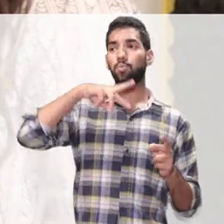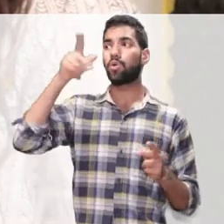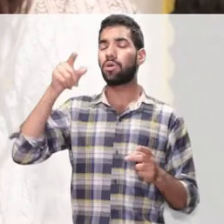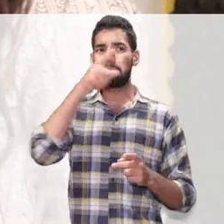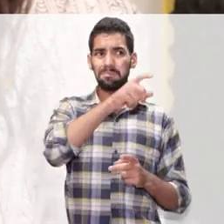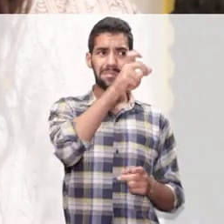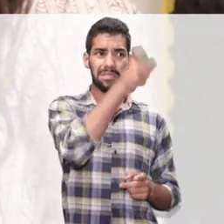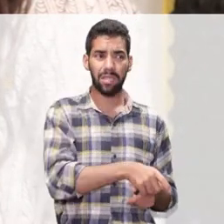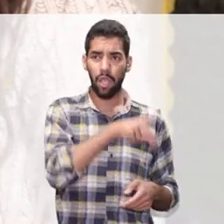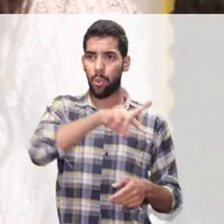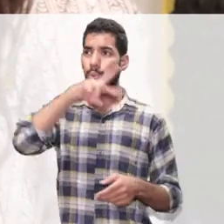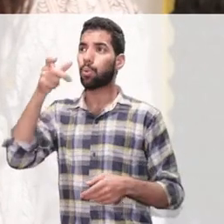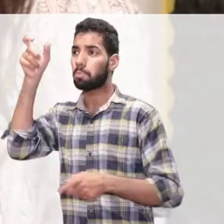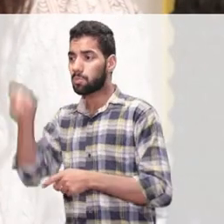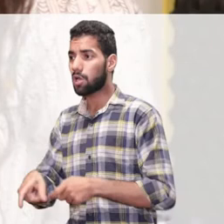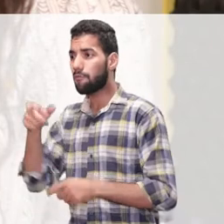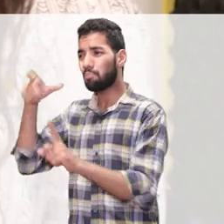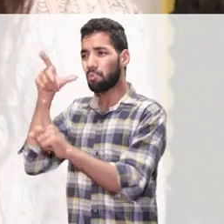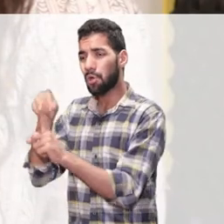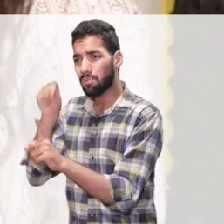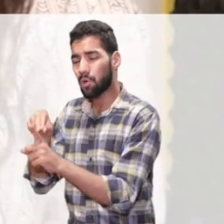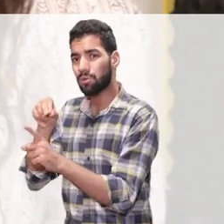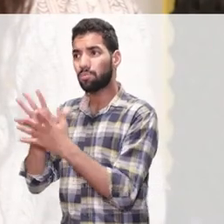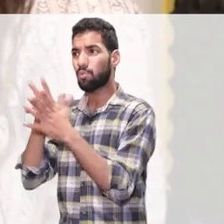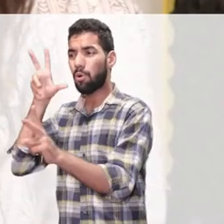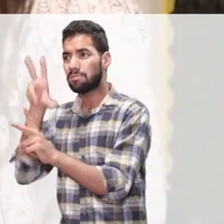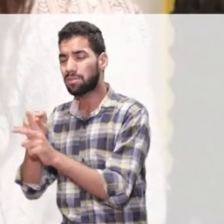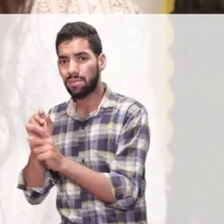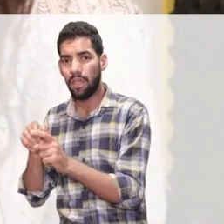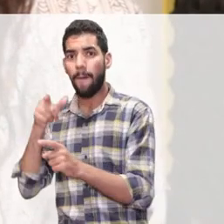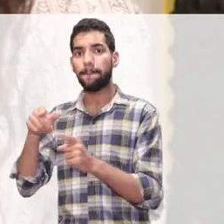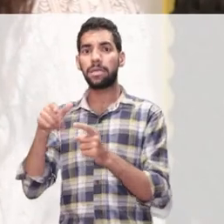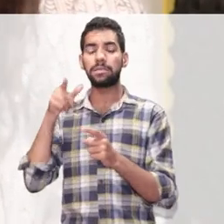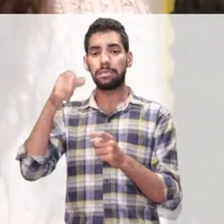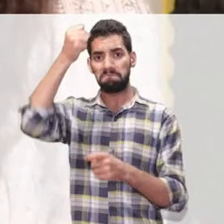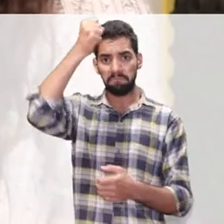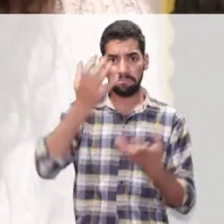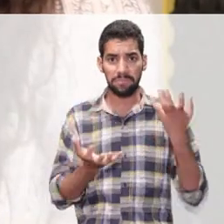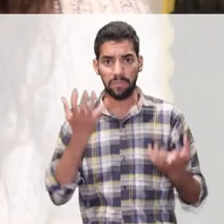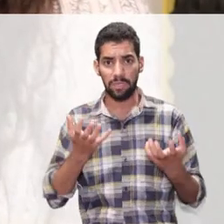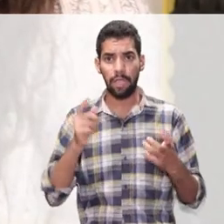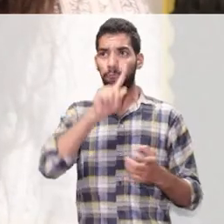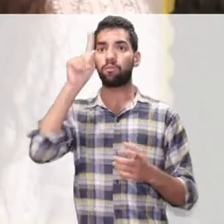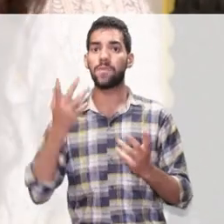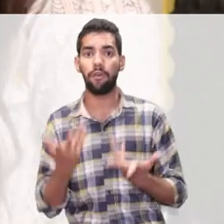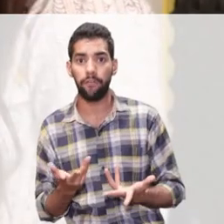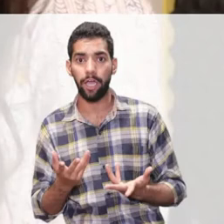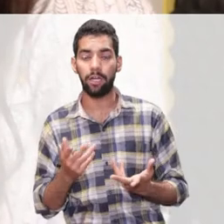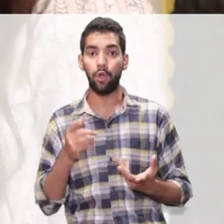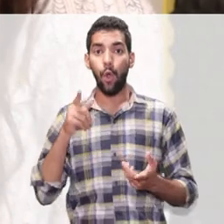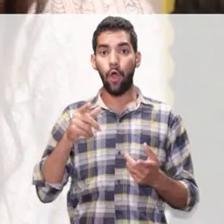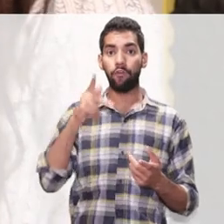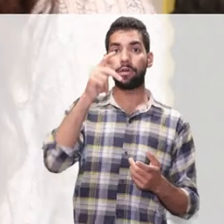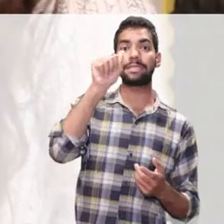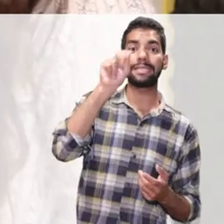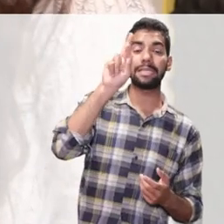और वह तो आराम से निकल गया कुछ भी नहीं हुआ तो यह कहा है जस्टिस क है सेंस ऑब्जेक्ट्स इन हो यह कर्म आस्था दबाकर